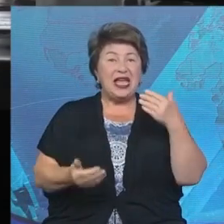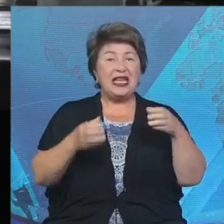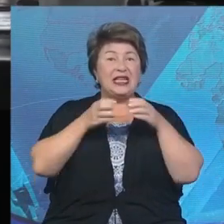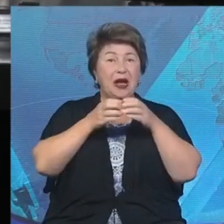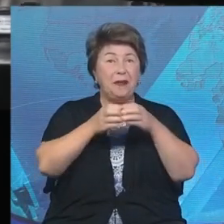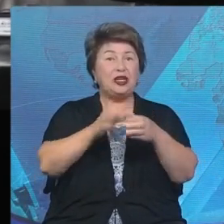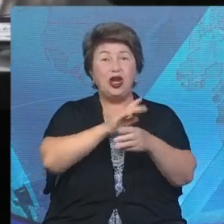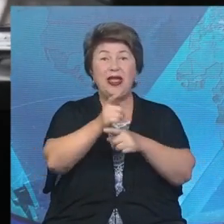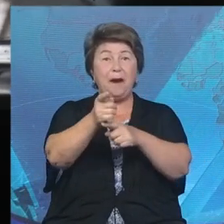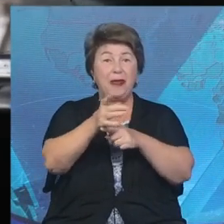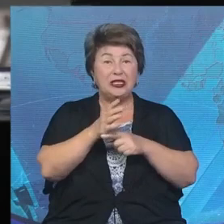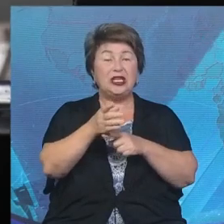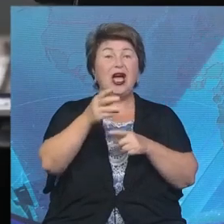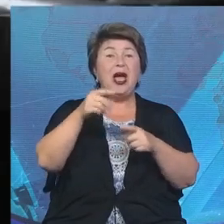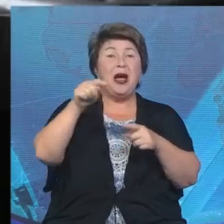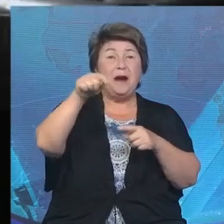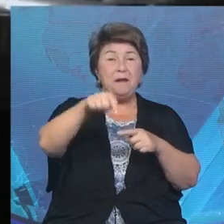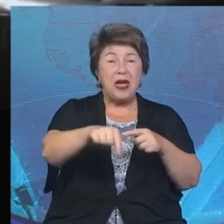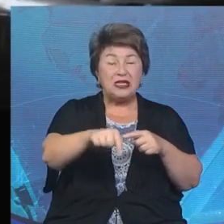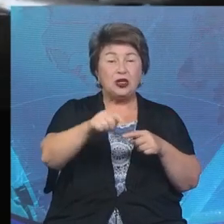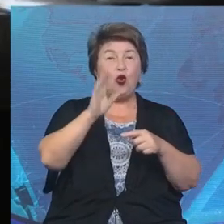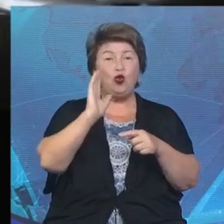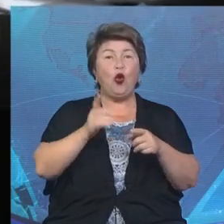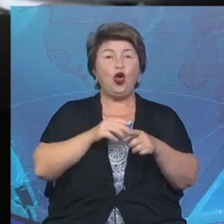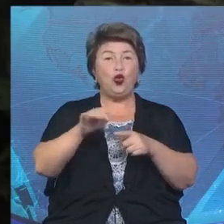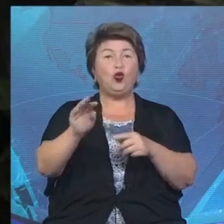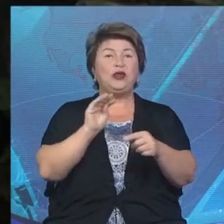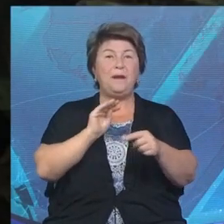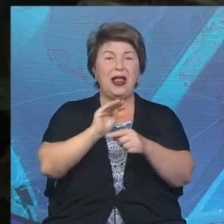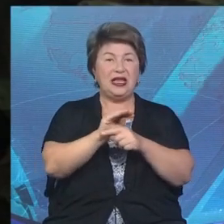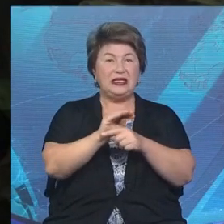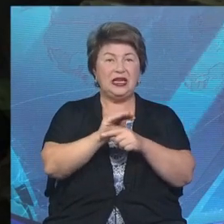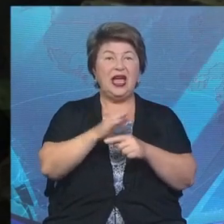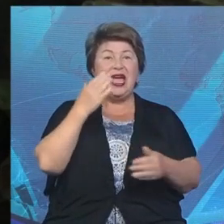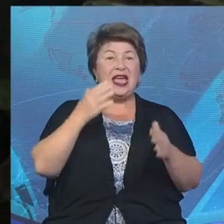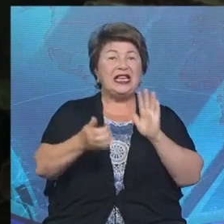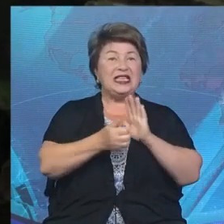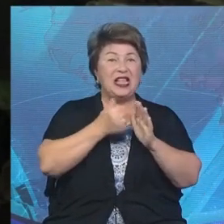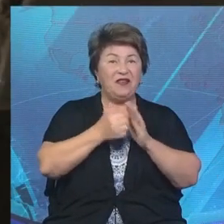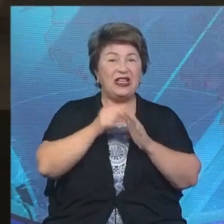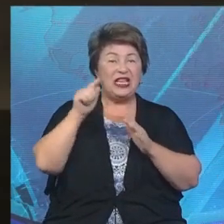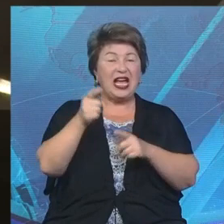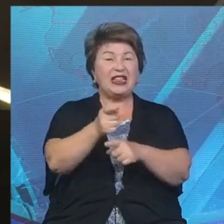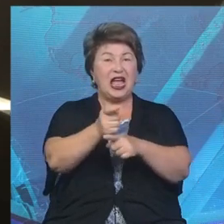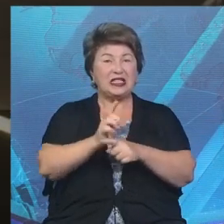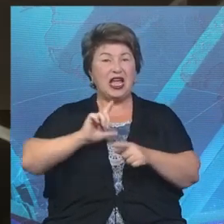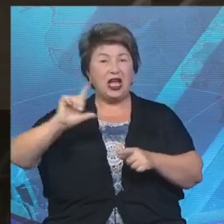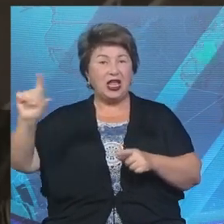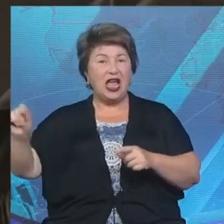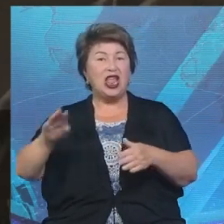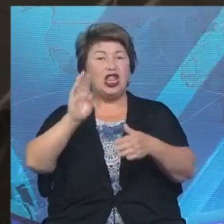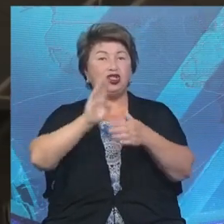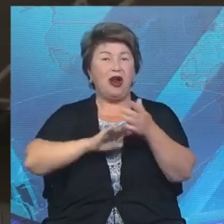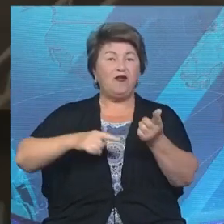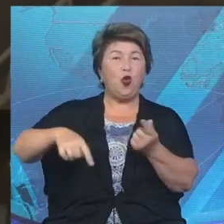экипаж не поразил мишени штатными боеприпасами, в ход идут дополнительные. Если не хватило их, танкисты отправляются на